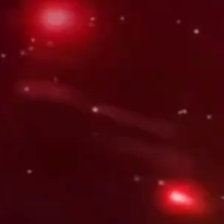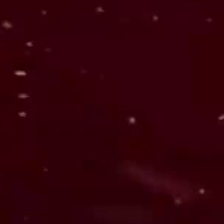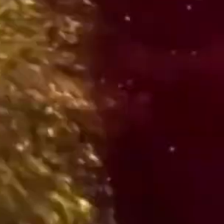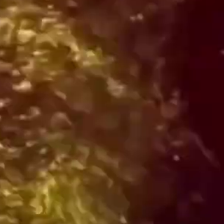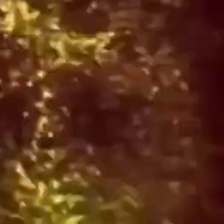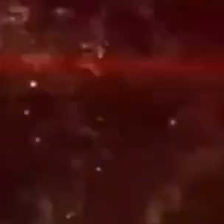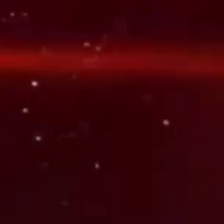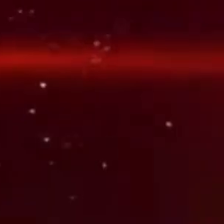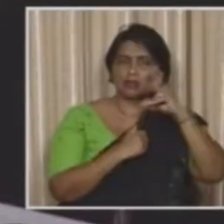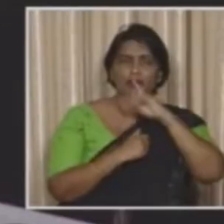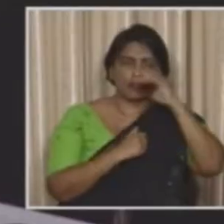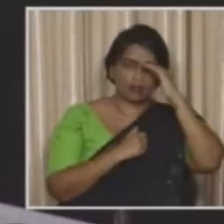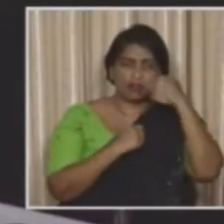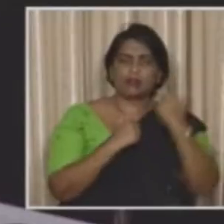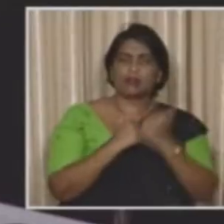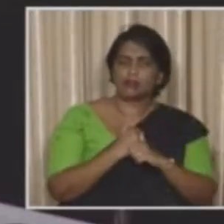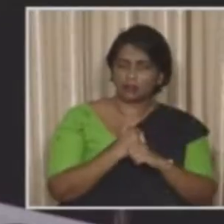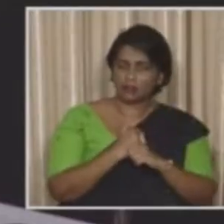හදන්න.